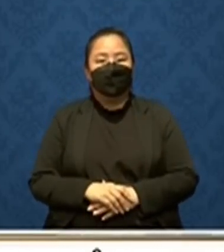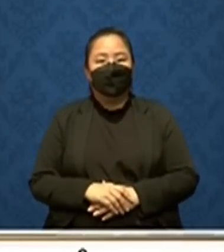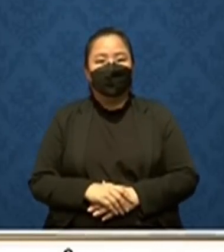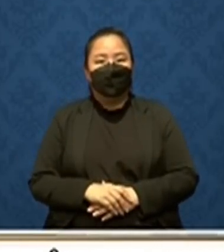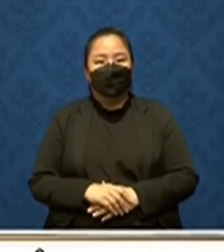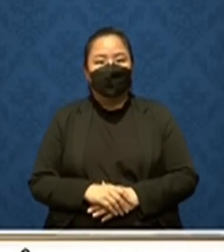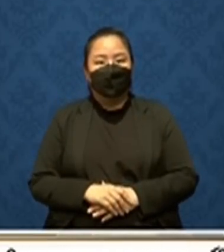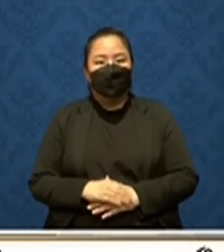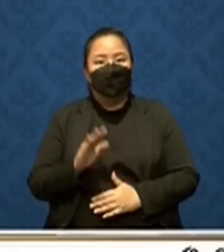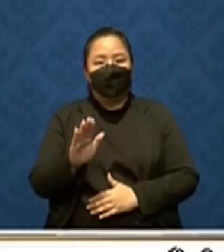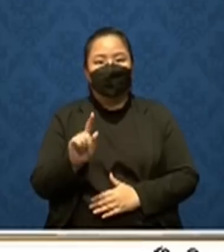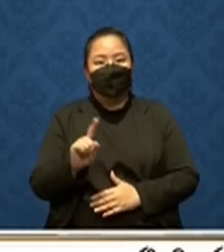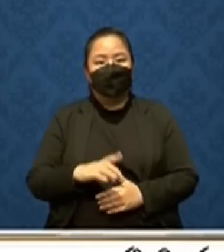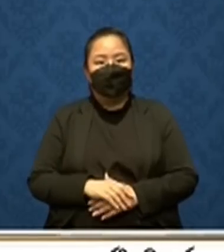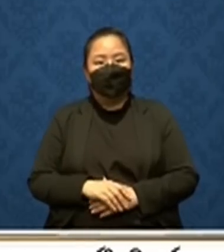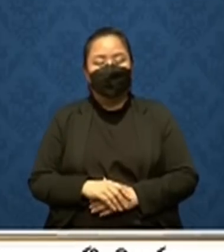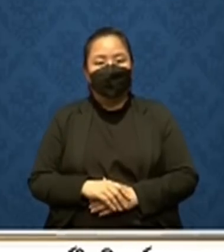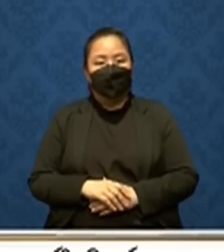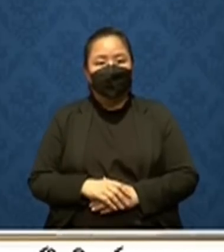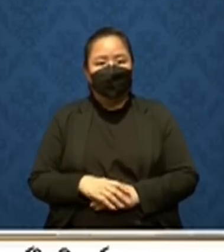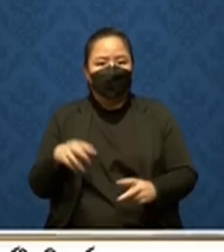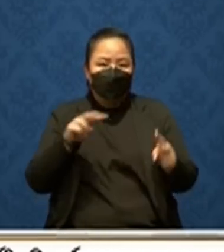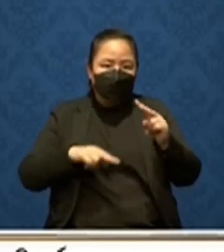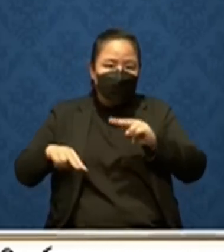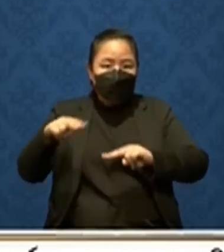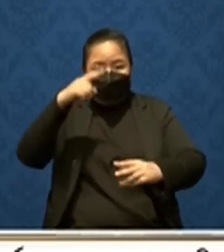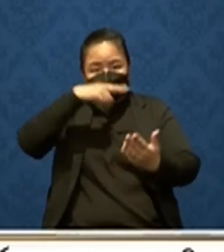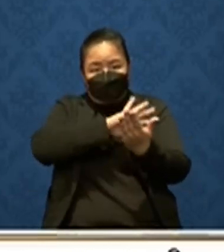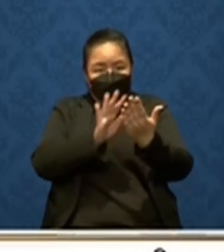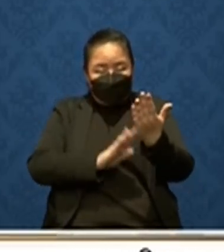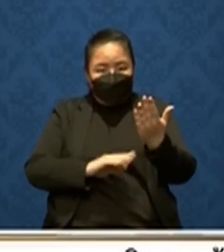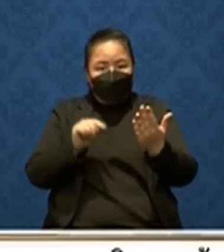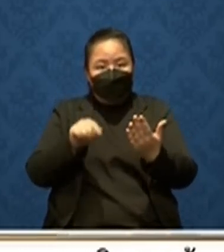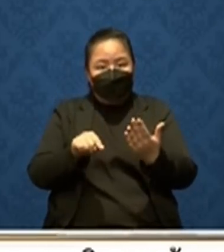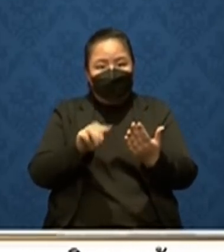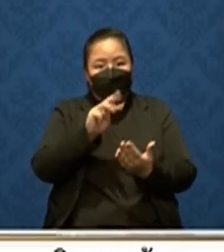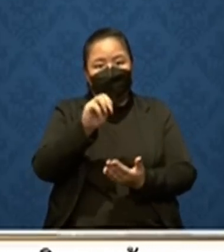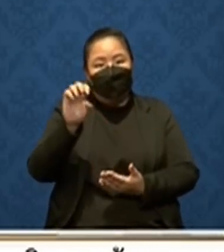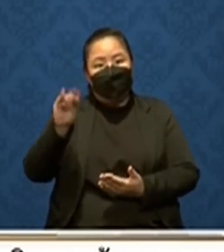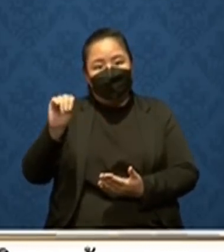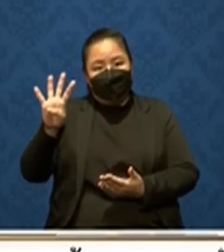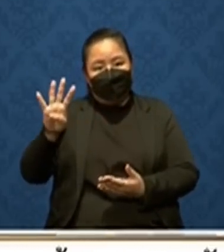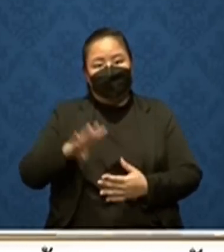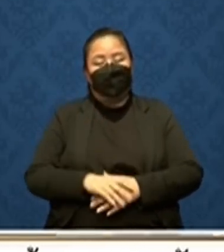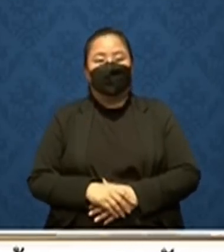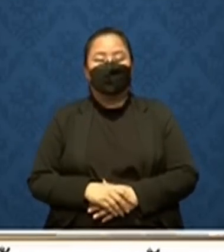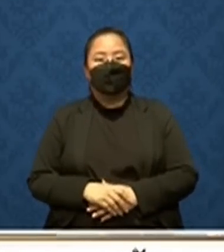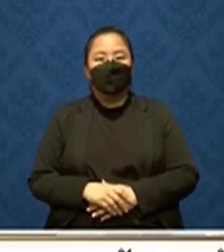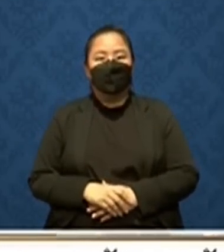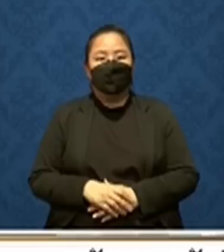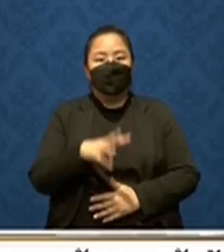ก็คือบ่ชั่วกันบริหารประเทศด้วยมาตรา 44ซึ่งเป็นกฎหมายพิเศษและ